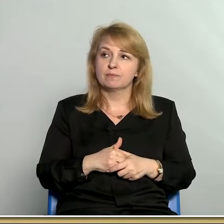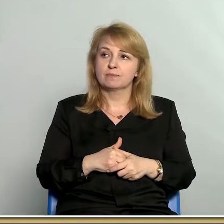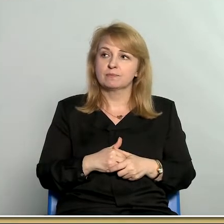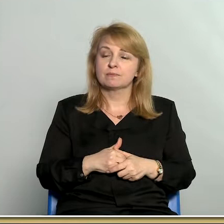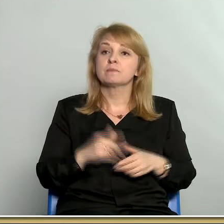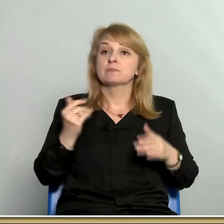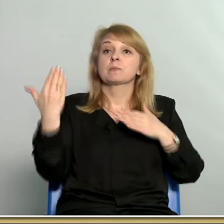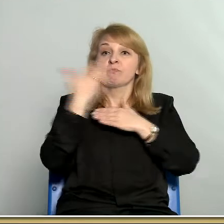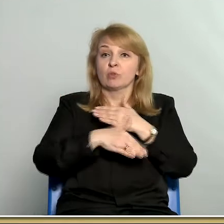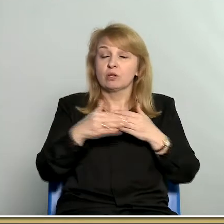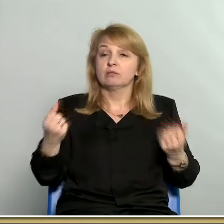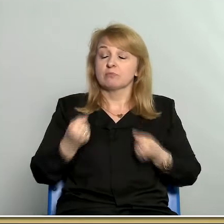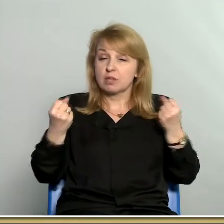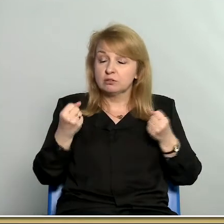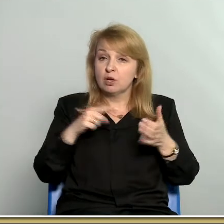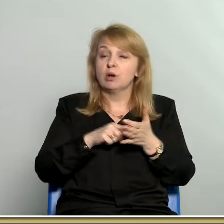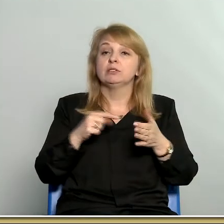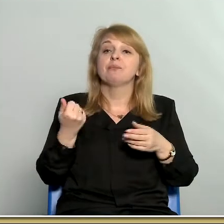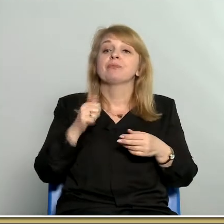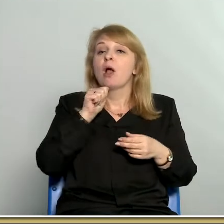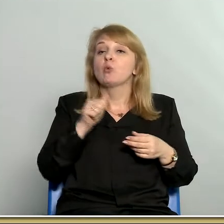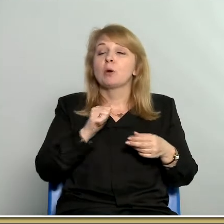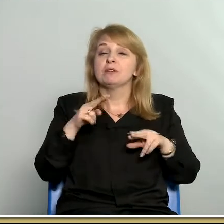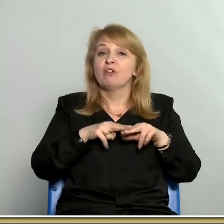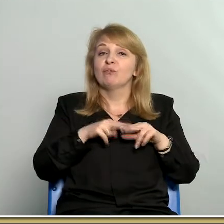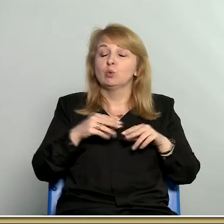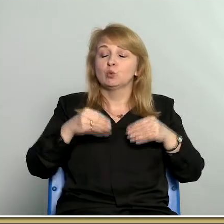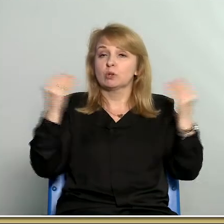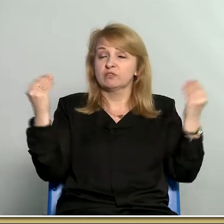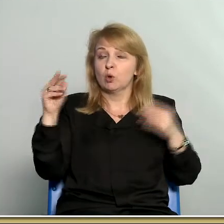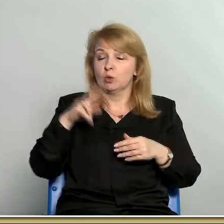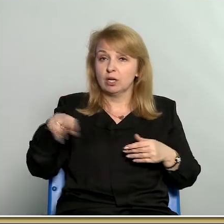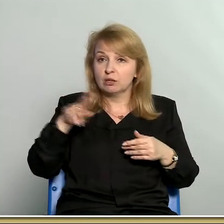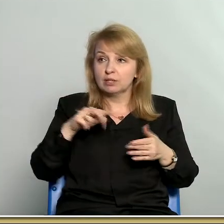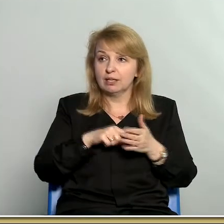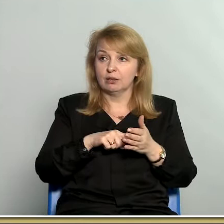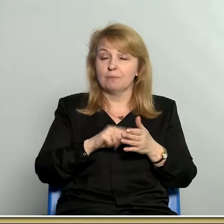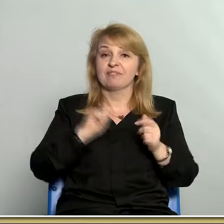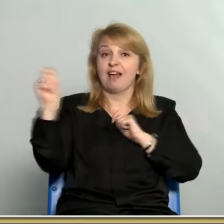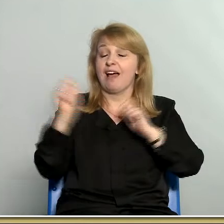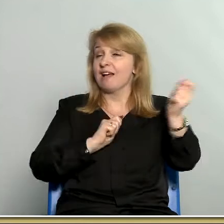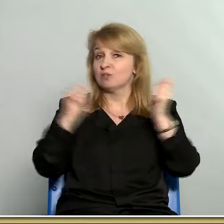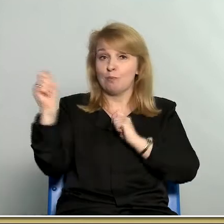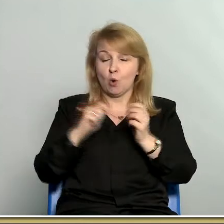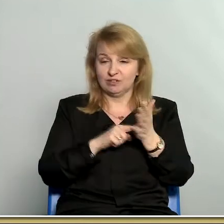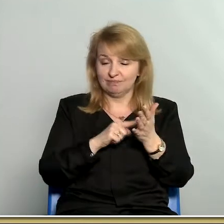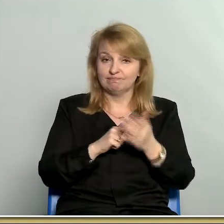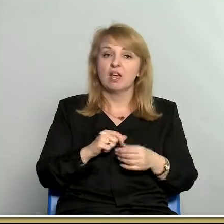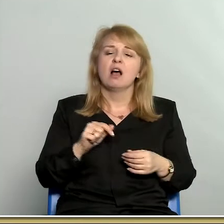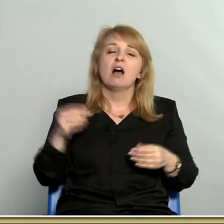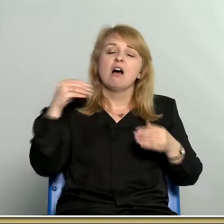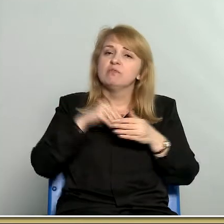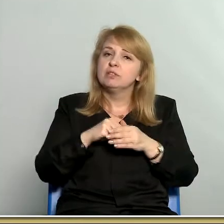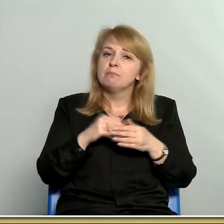I ostatnie działanie, jeżeli chodzi o Europejski Fundusz Rozwoju Regionalnego – transport. W transporcie są dwa